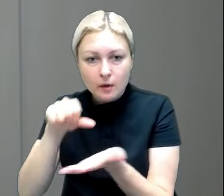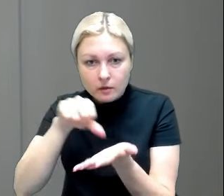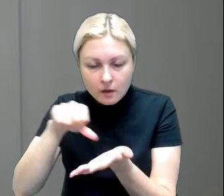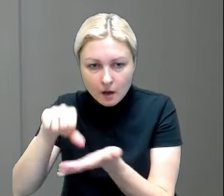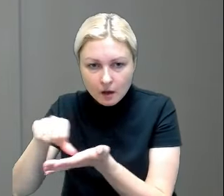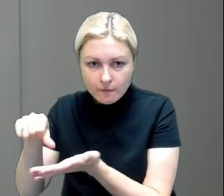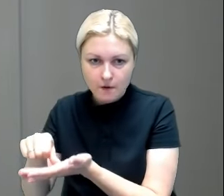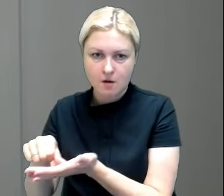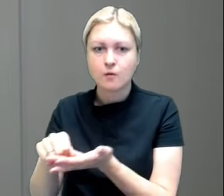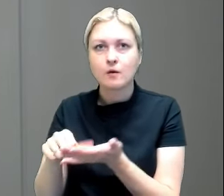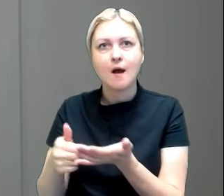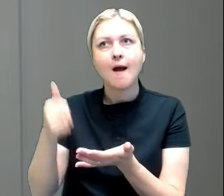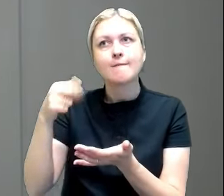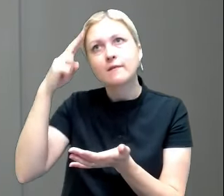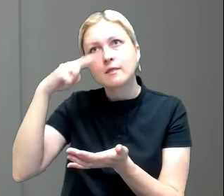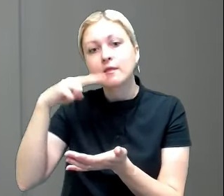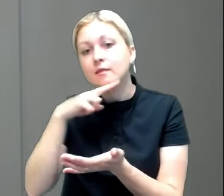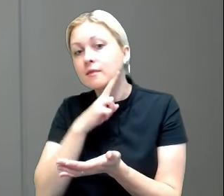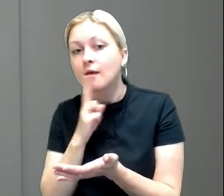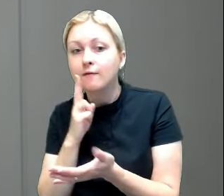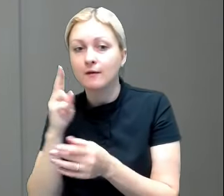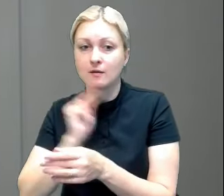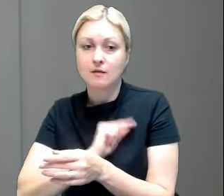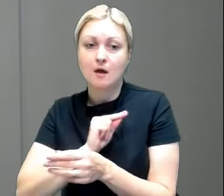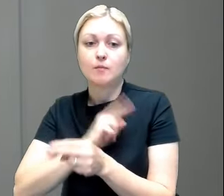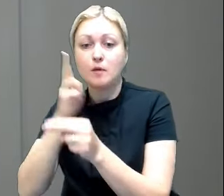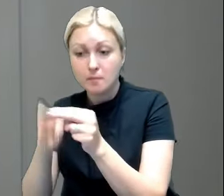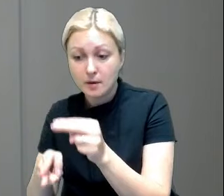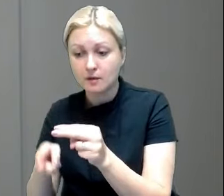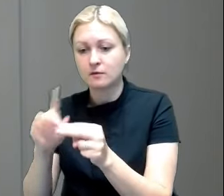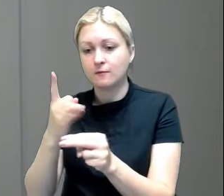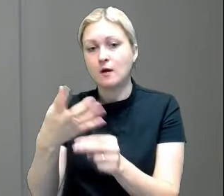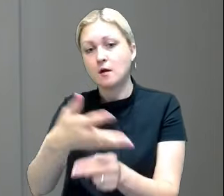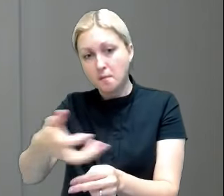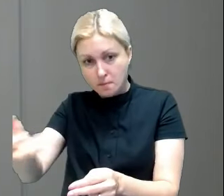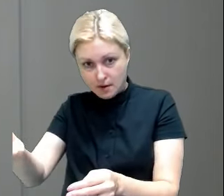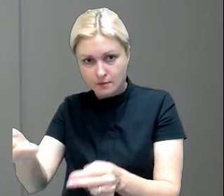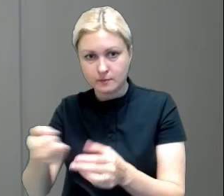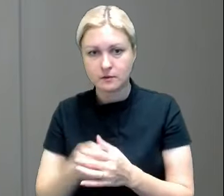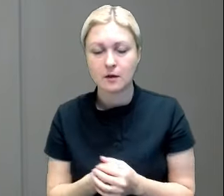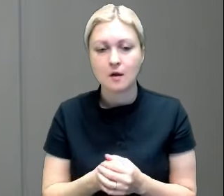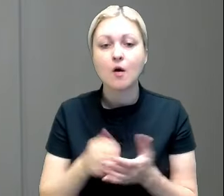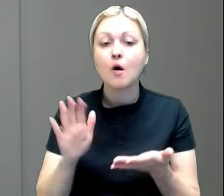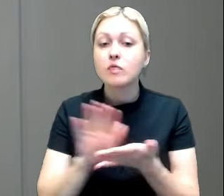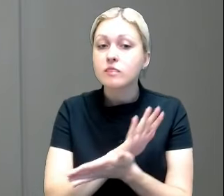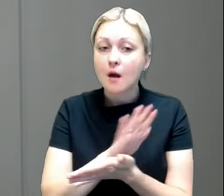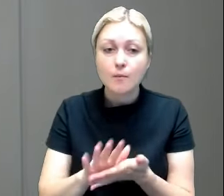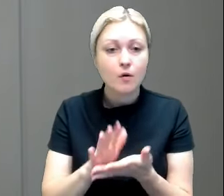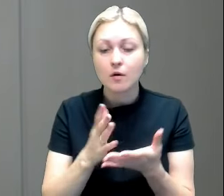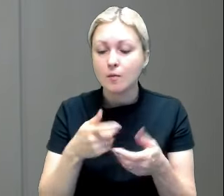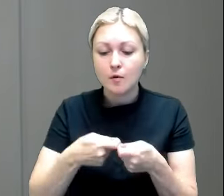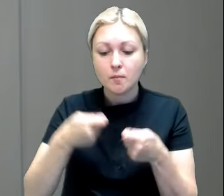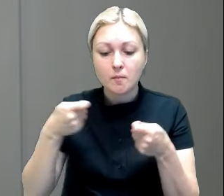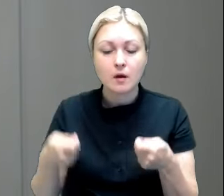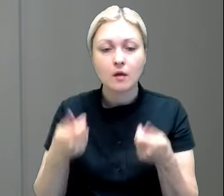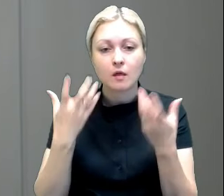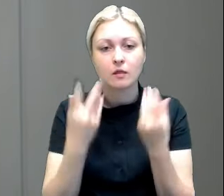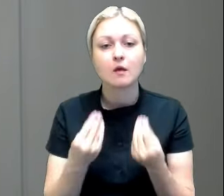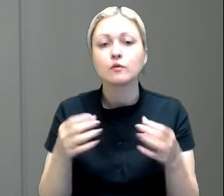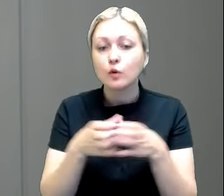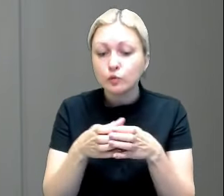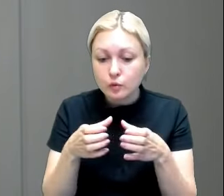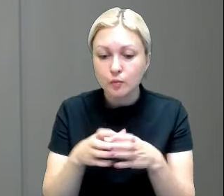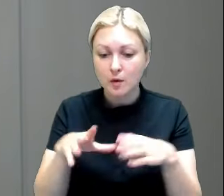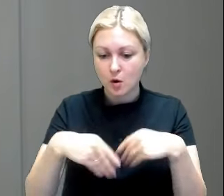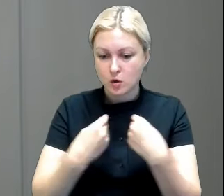sugrįš iš darbų šeimų finansinė našta nemokamos prailgintos dienos grupės paslaugos suteikia šeimoms galimybę sutaupyti